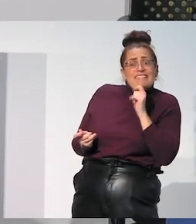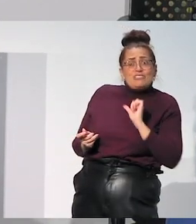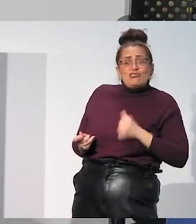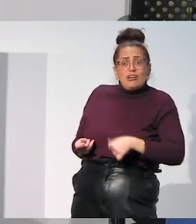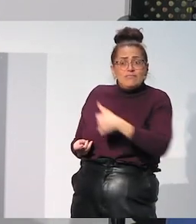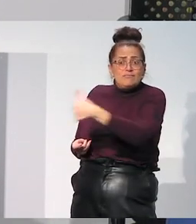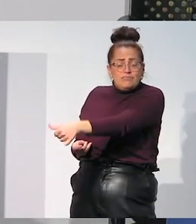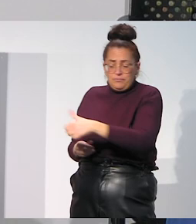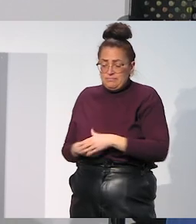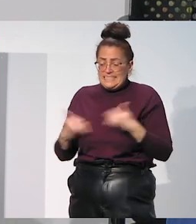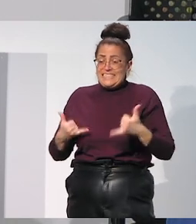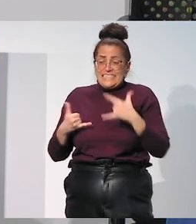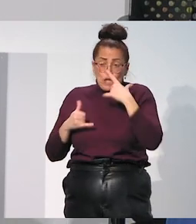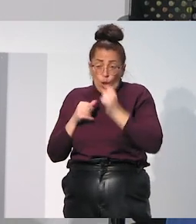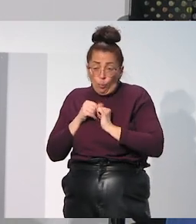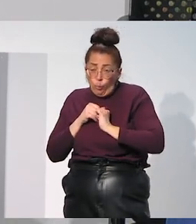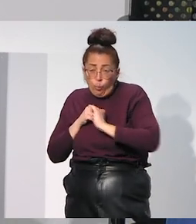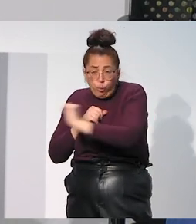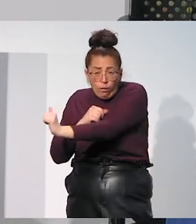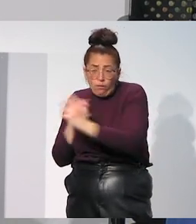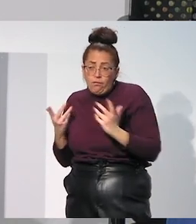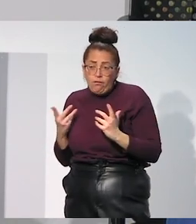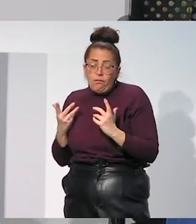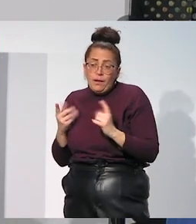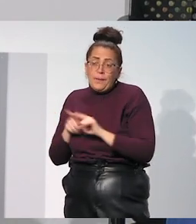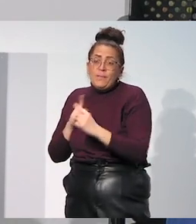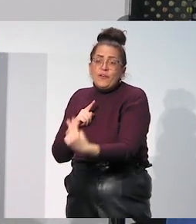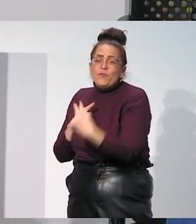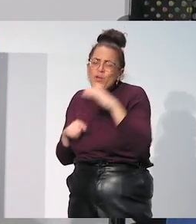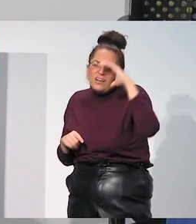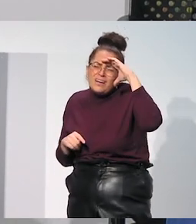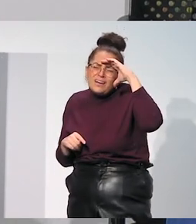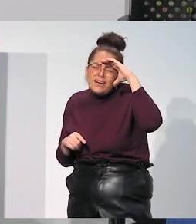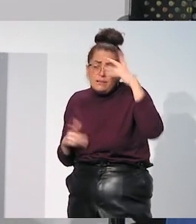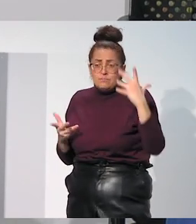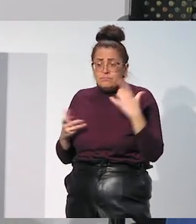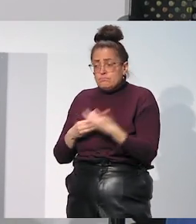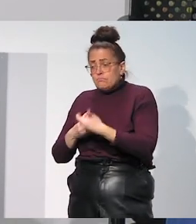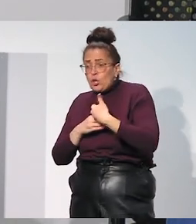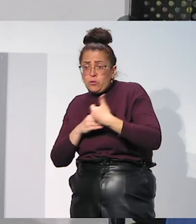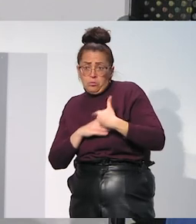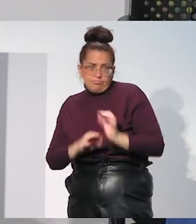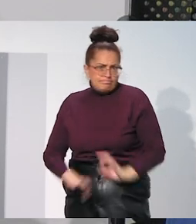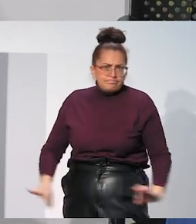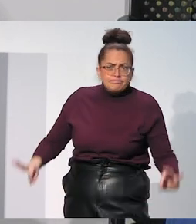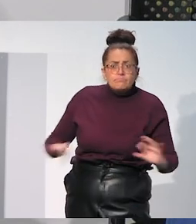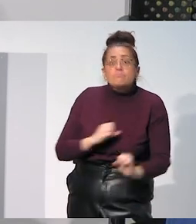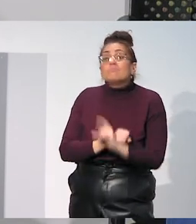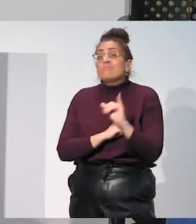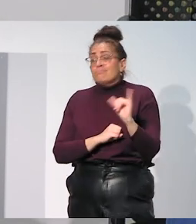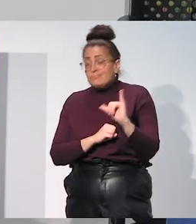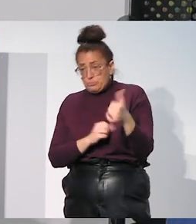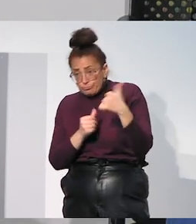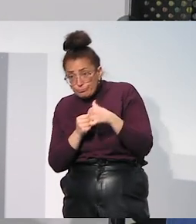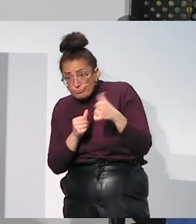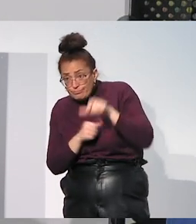ici, la famille est trop loin. Personne ne vient chez eux, sauf le facteur, le